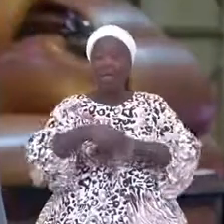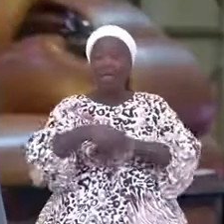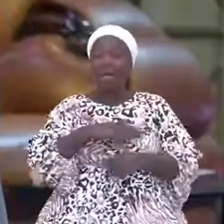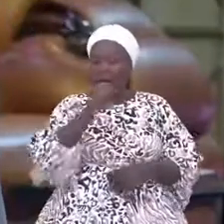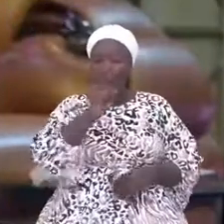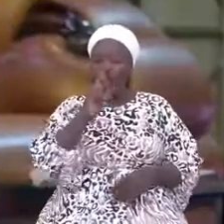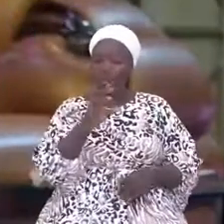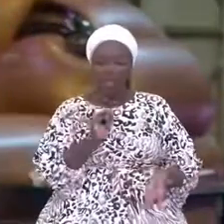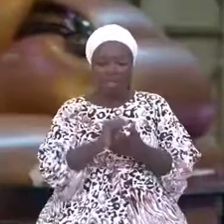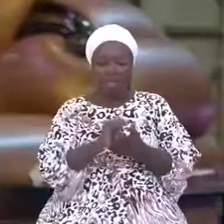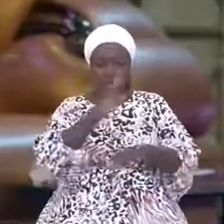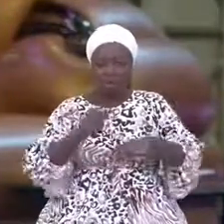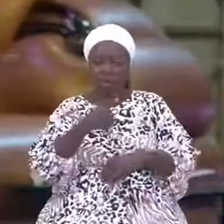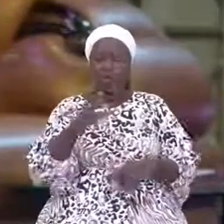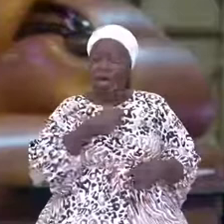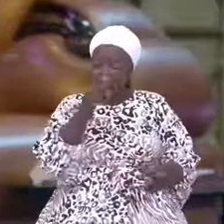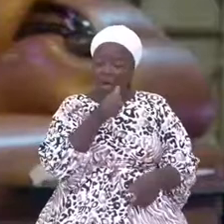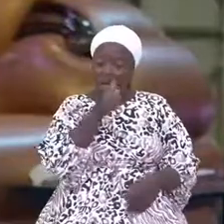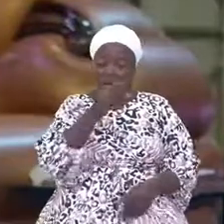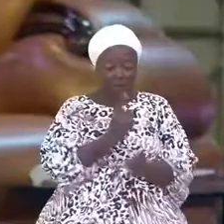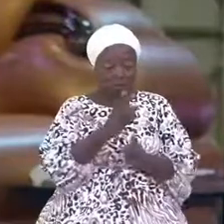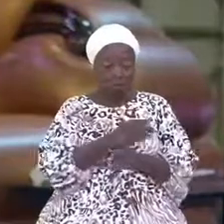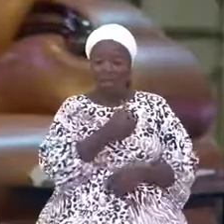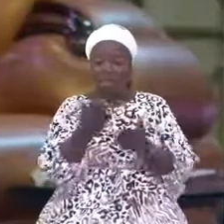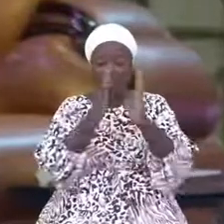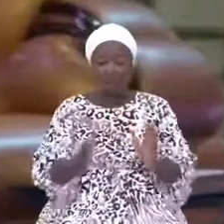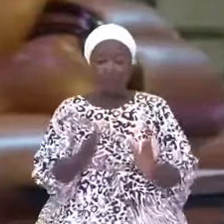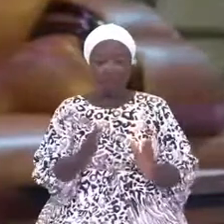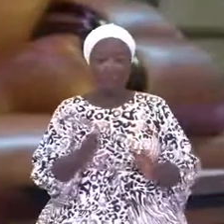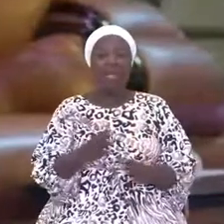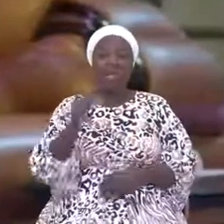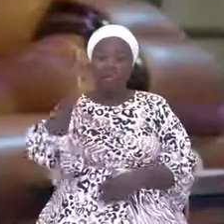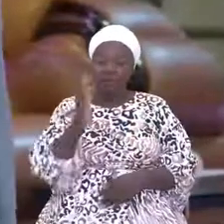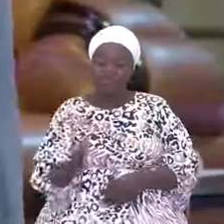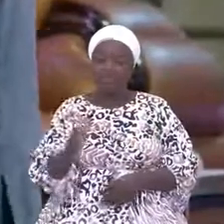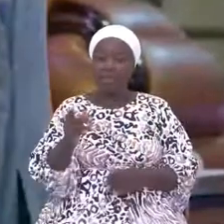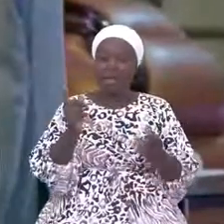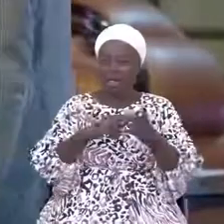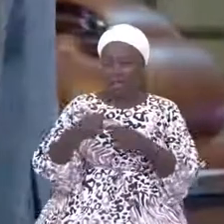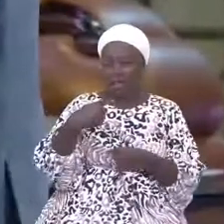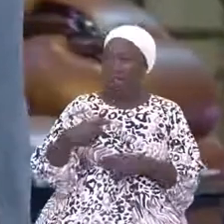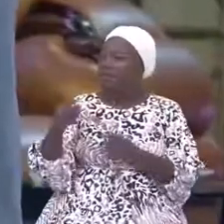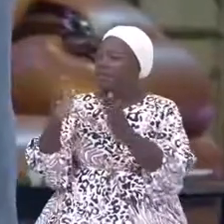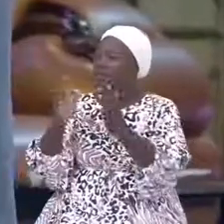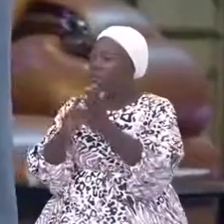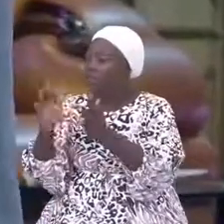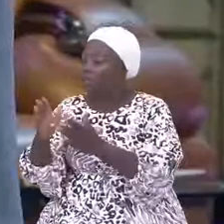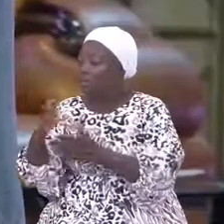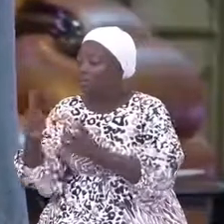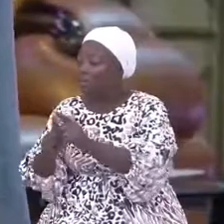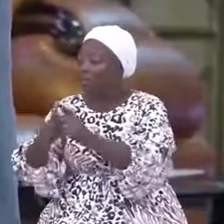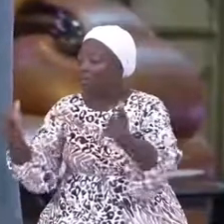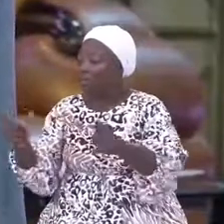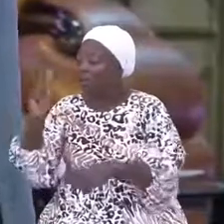va l'appeler. Et je suis venu ce soir et je ne sais, ce n'est pas moi qui t'appelle, je suis seulement un messager, un évangéliste, et